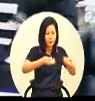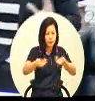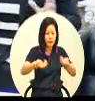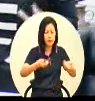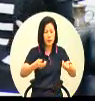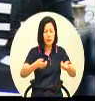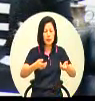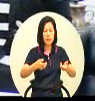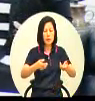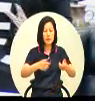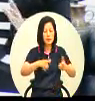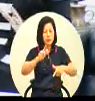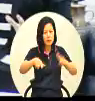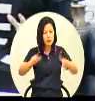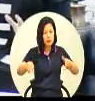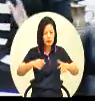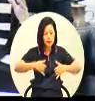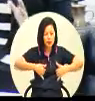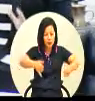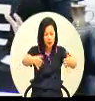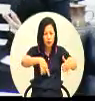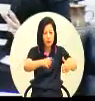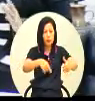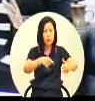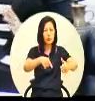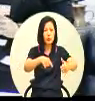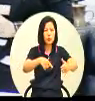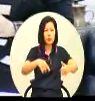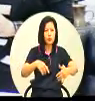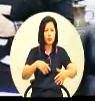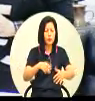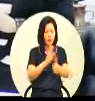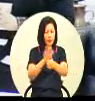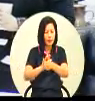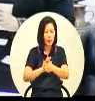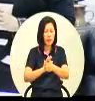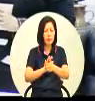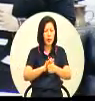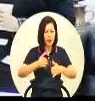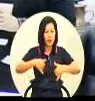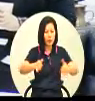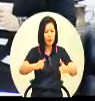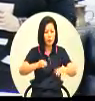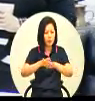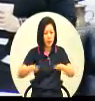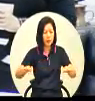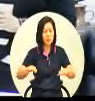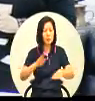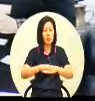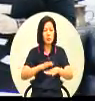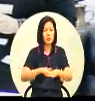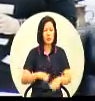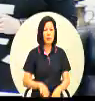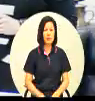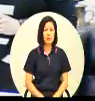大小小不等的道路上，也是可以造福我们的高雄市民行的安全。但是你要怎样，我们经费的分配有轻重